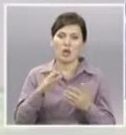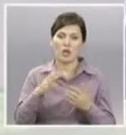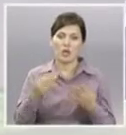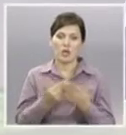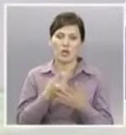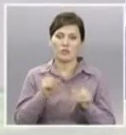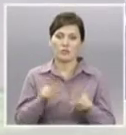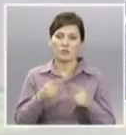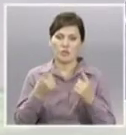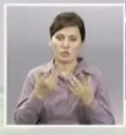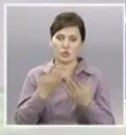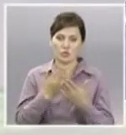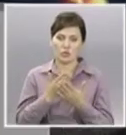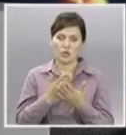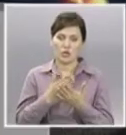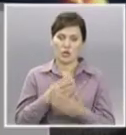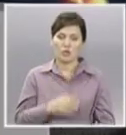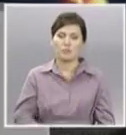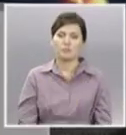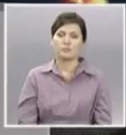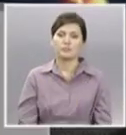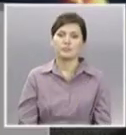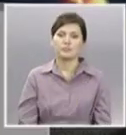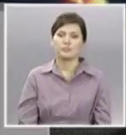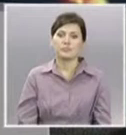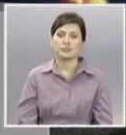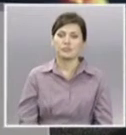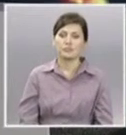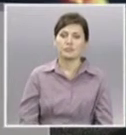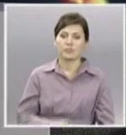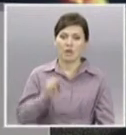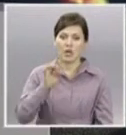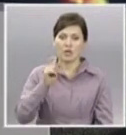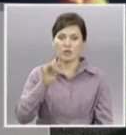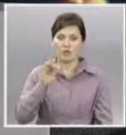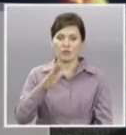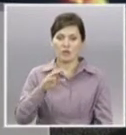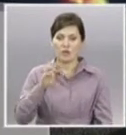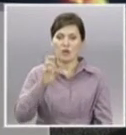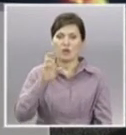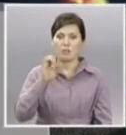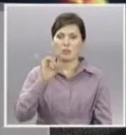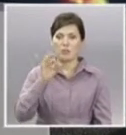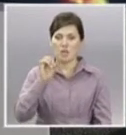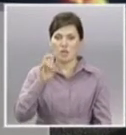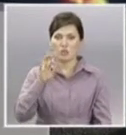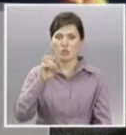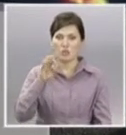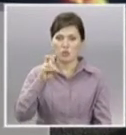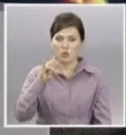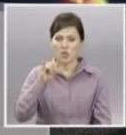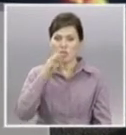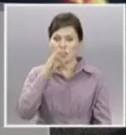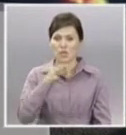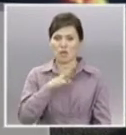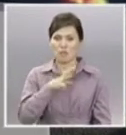отыр? Архив, мұрағат деген мәселе, Бауыржан Момышұлы айтыпты дейтін бір сөз бар.